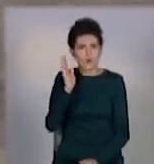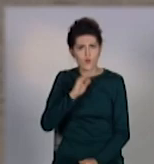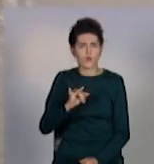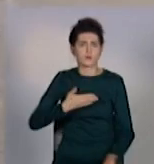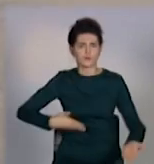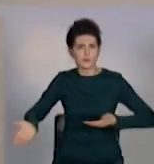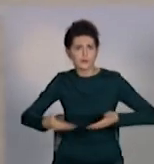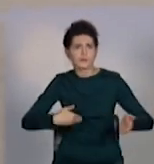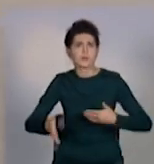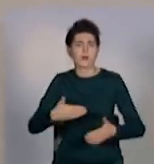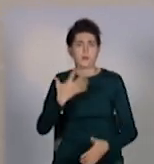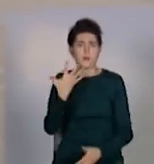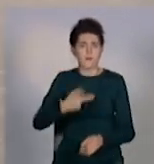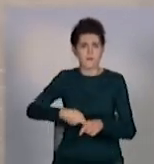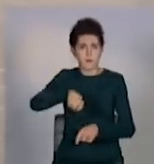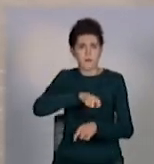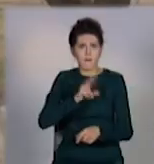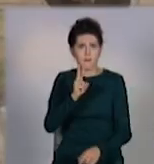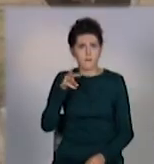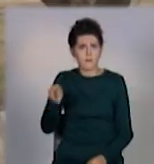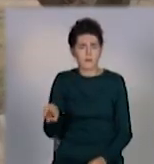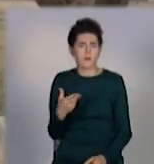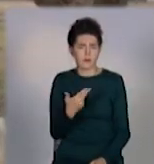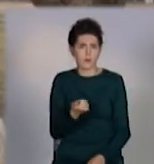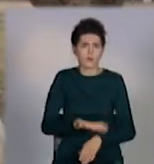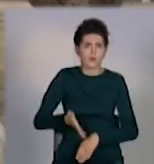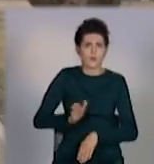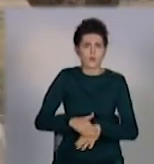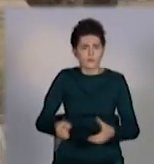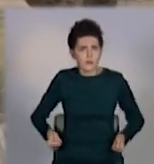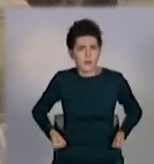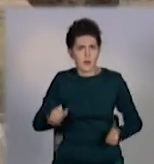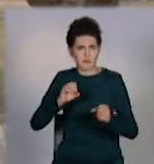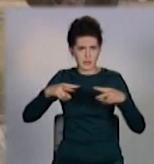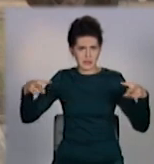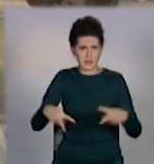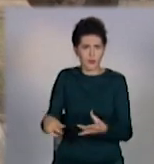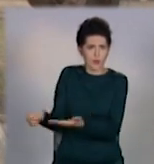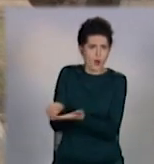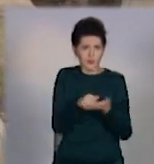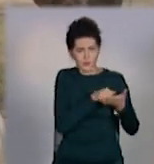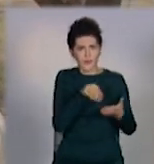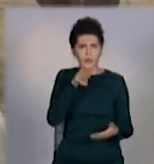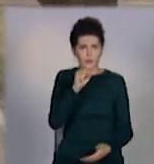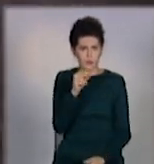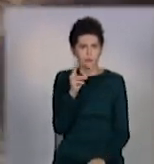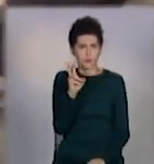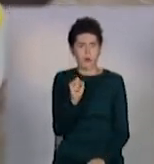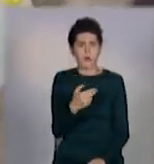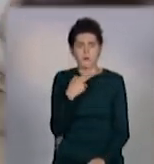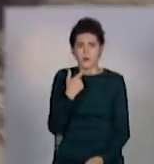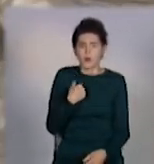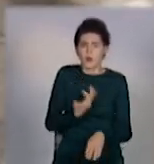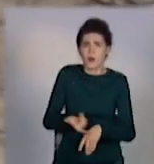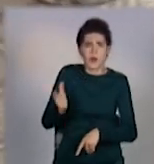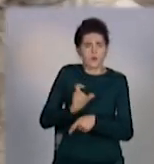пішки. Час 20. Мені вже взагалі надоело. Йолки, за цей год я ще не бачив такого.